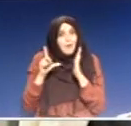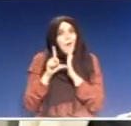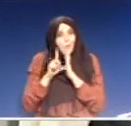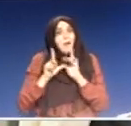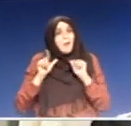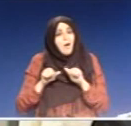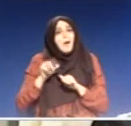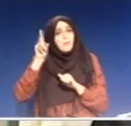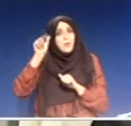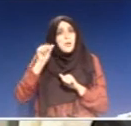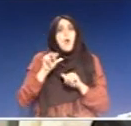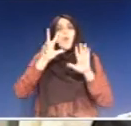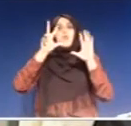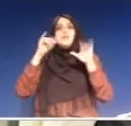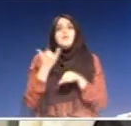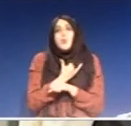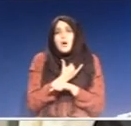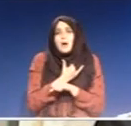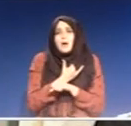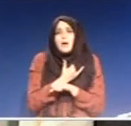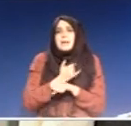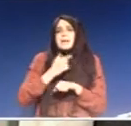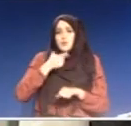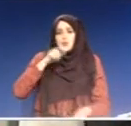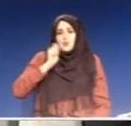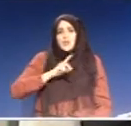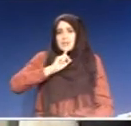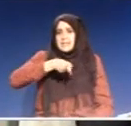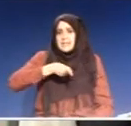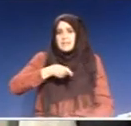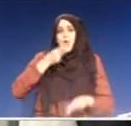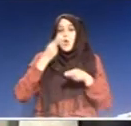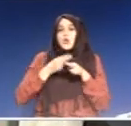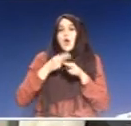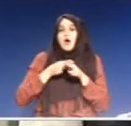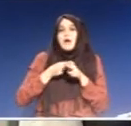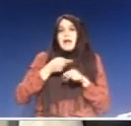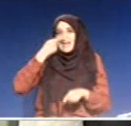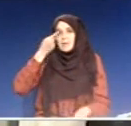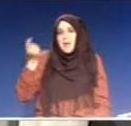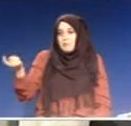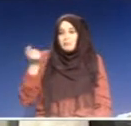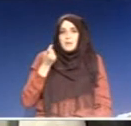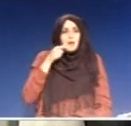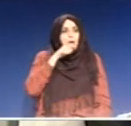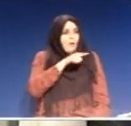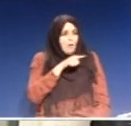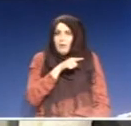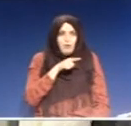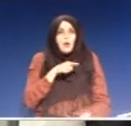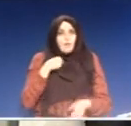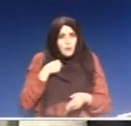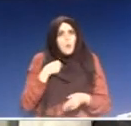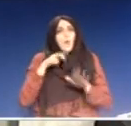غضون 8 أيام، في حدود 8 أيام، نعم، لازم يبلغ، يقدم عريضة إلى